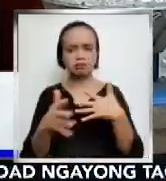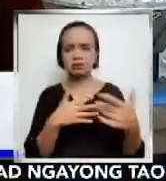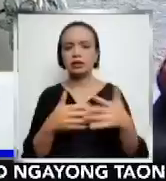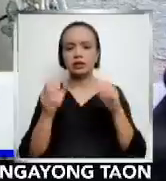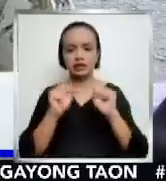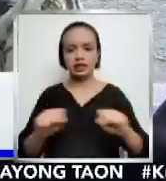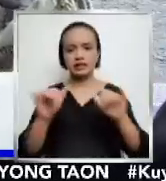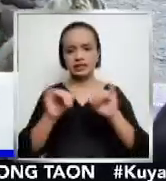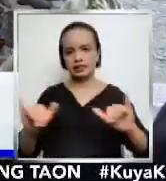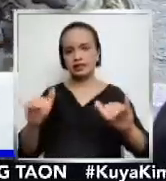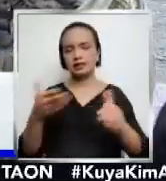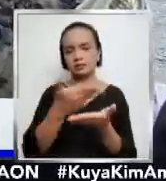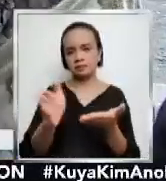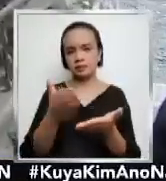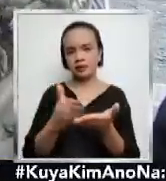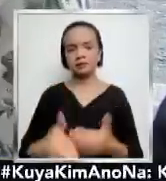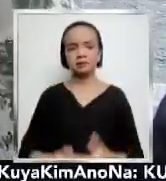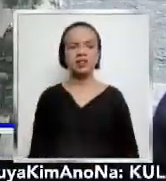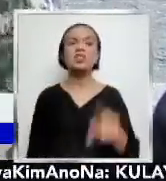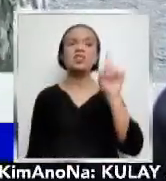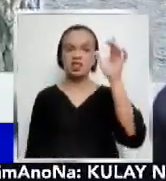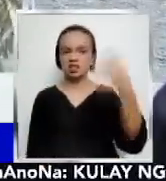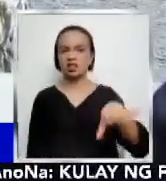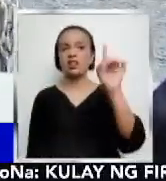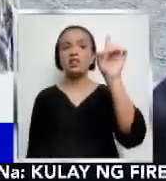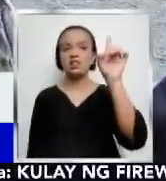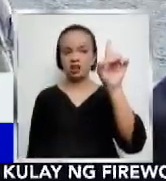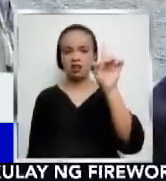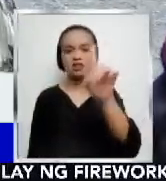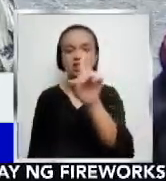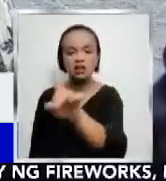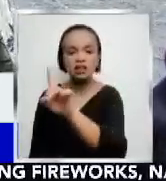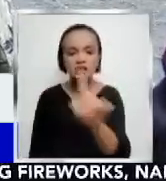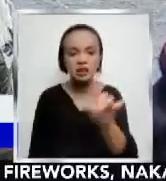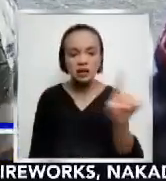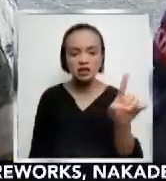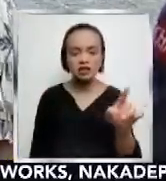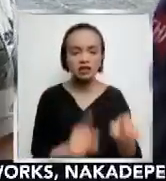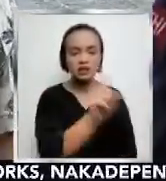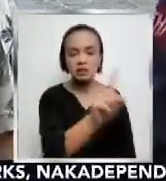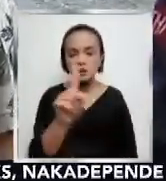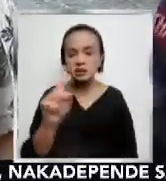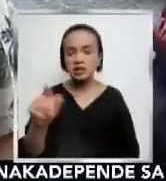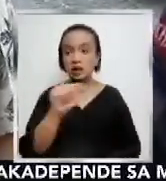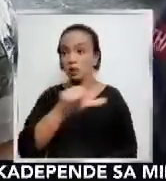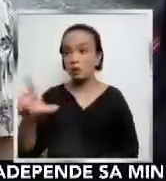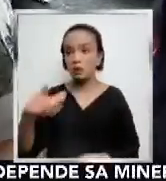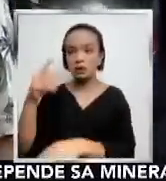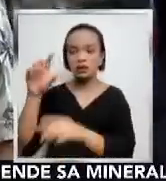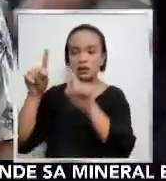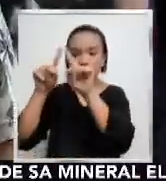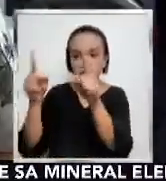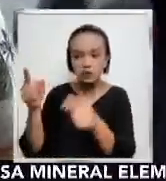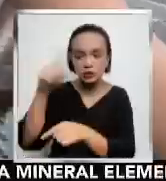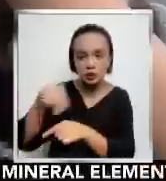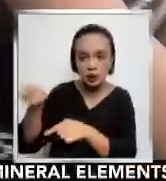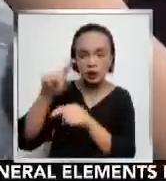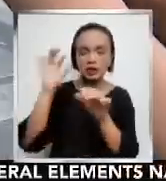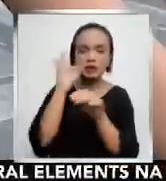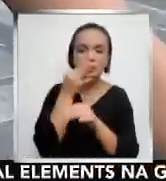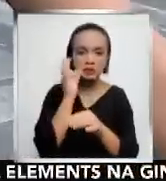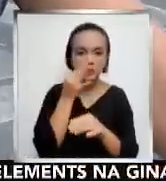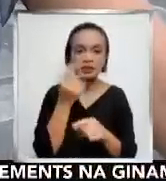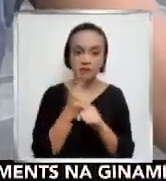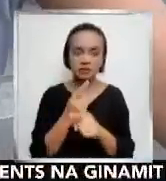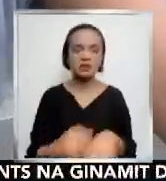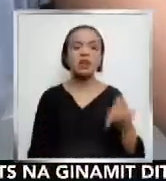rin. Isa-isa na lang, ma'am. Isa-isang piraso, bawat ano. Bawat bilog. Oo. Importante makompleto kung bilog, ano.